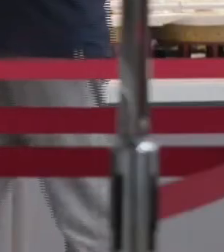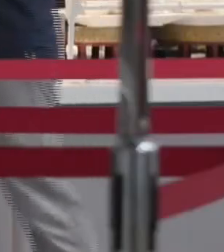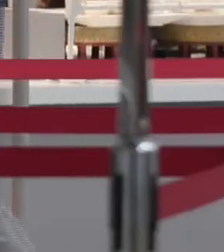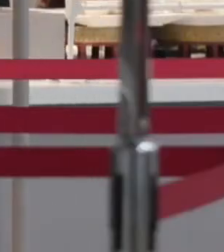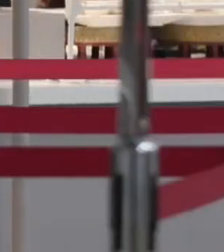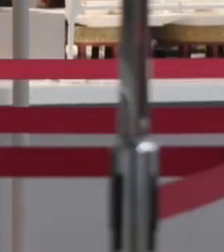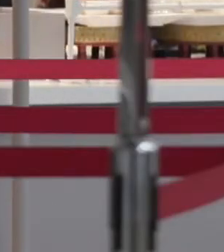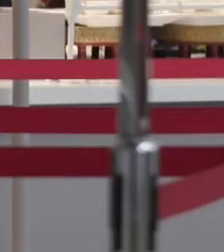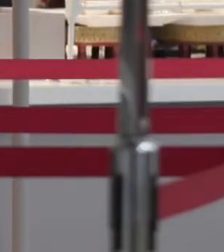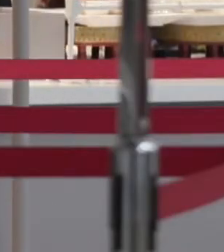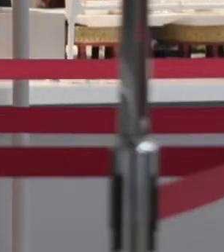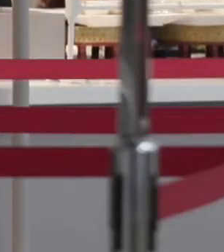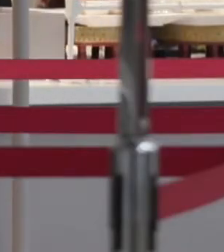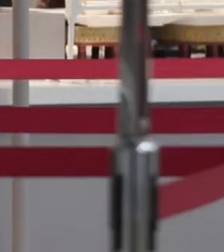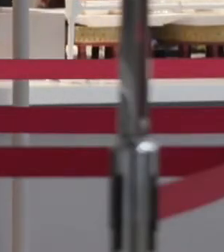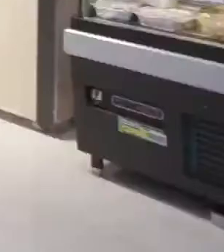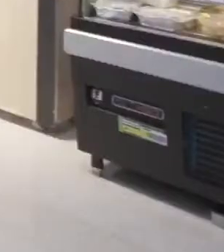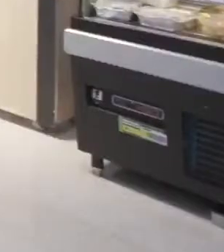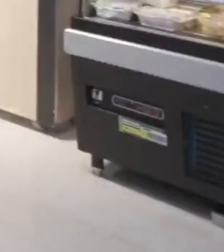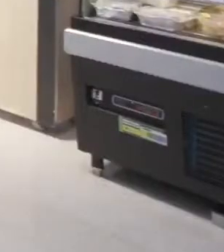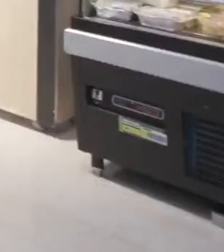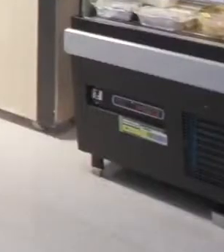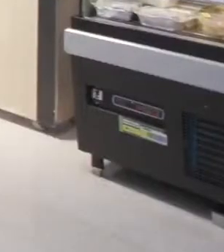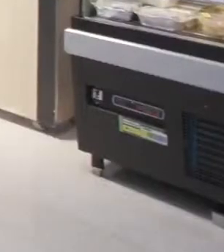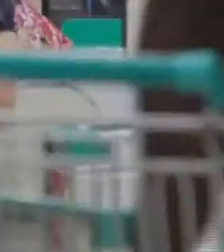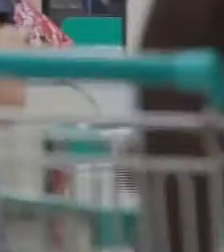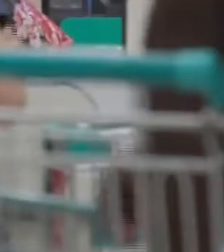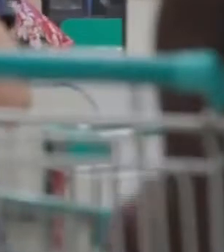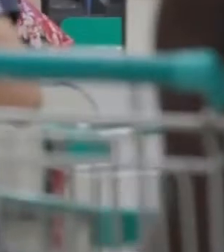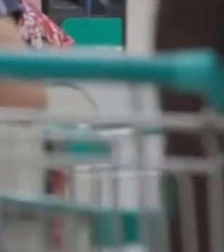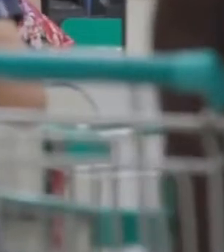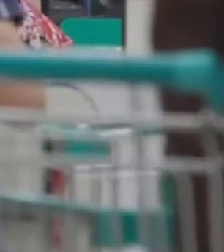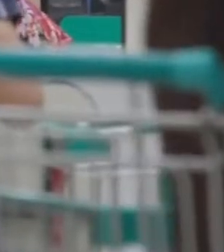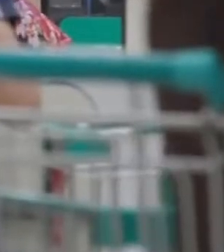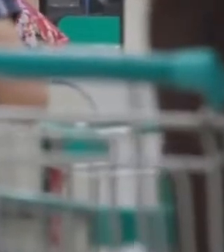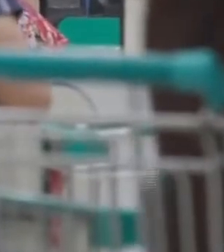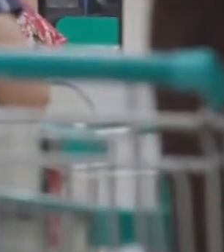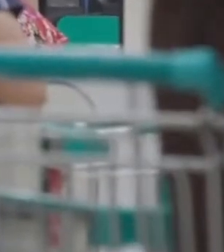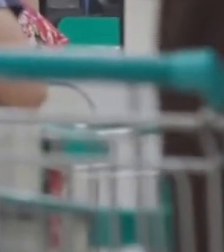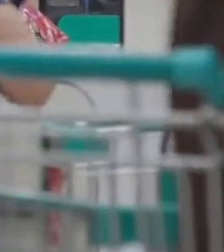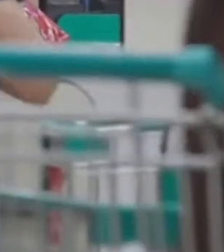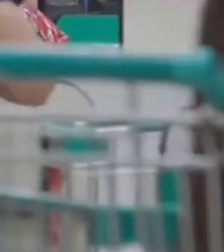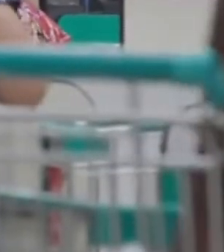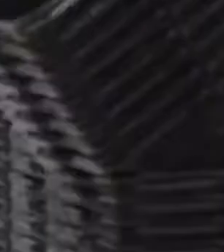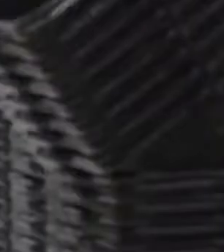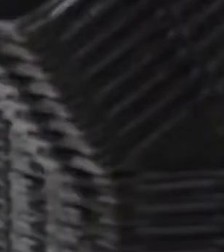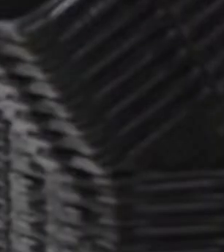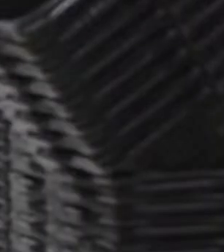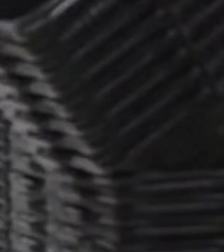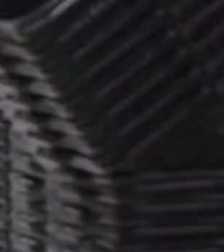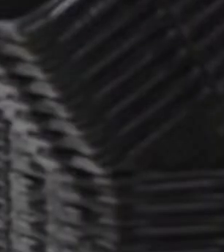บางกะปิที่ต้องเฝ้าระวังการกระจุกตัวหนาแน่นของกลุ่มคนจากห้างสรรพสินค้าตลาดการเคหะ